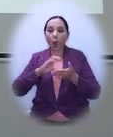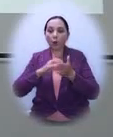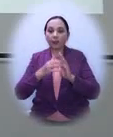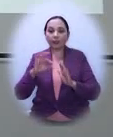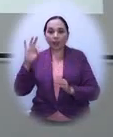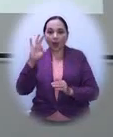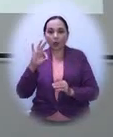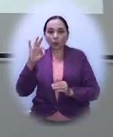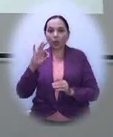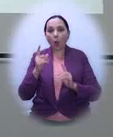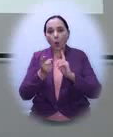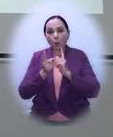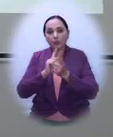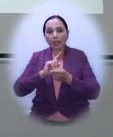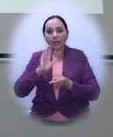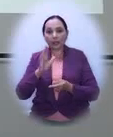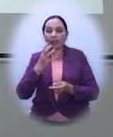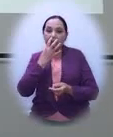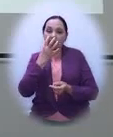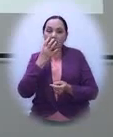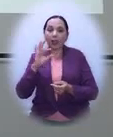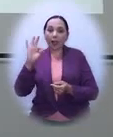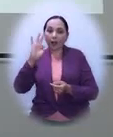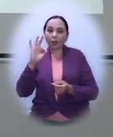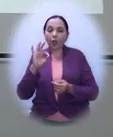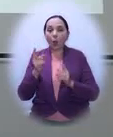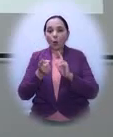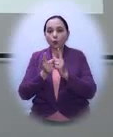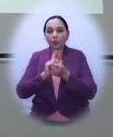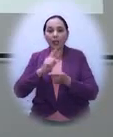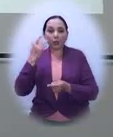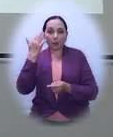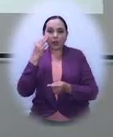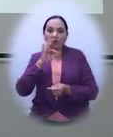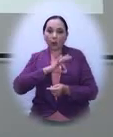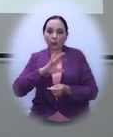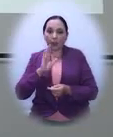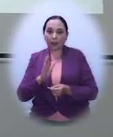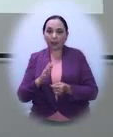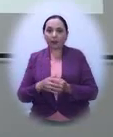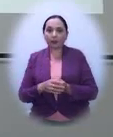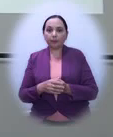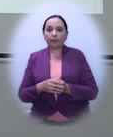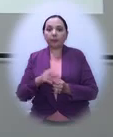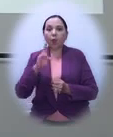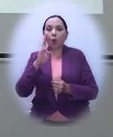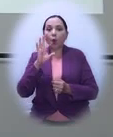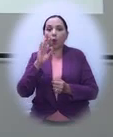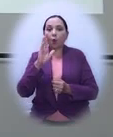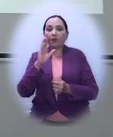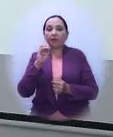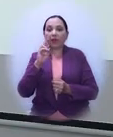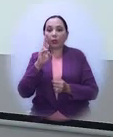haroratni o'zgartirish, ya'ni issiqlik haroratiga o'zgartirish maqsadida foydalaniladi. Konvektor